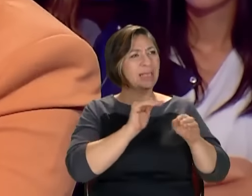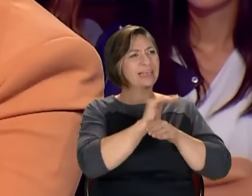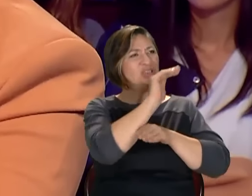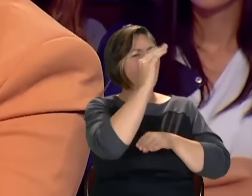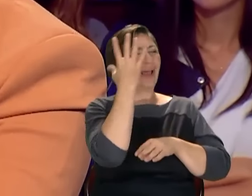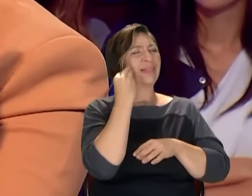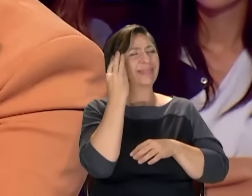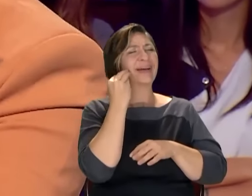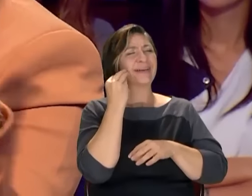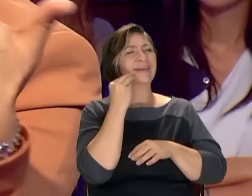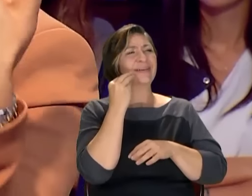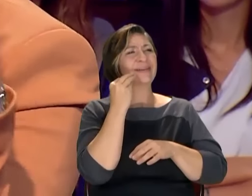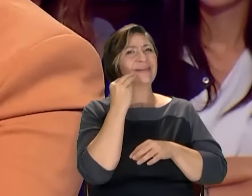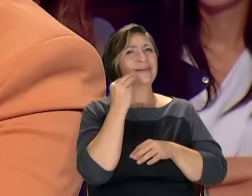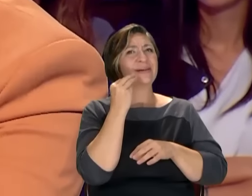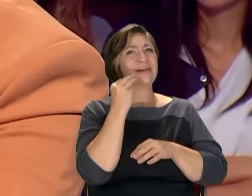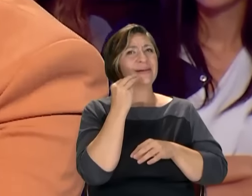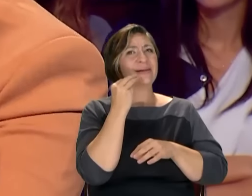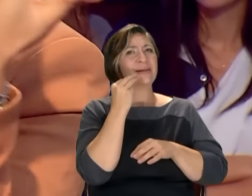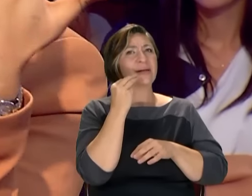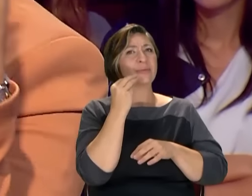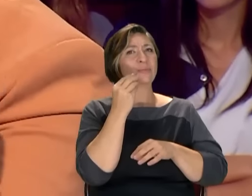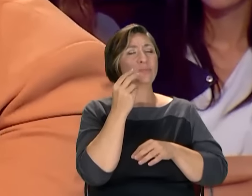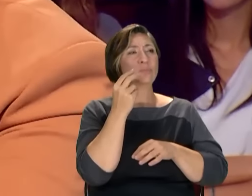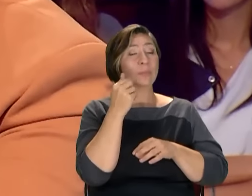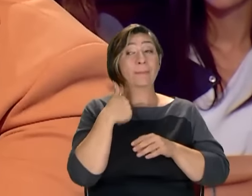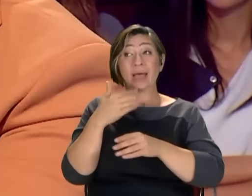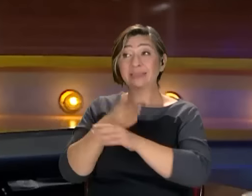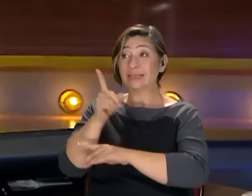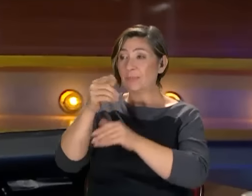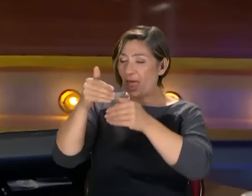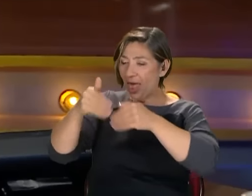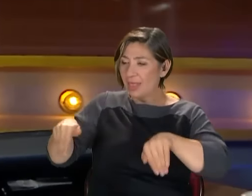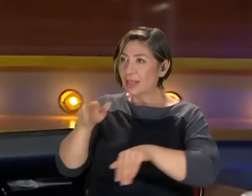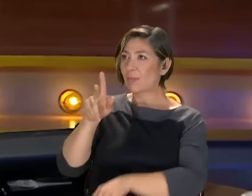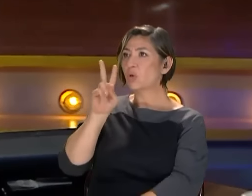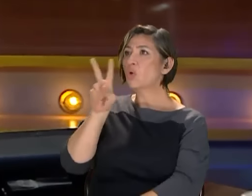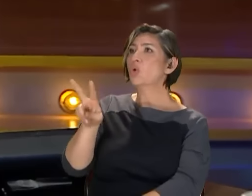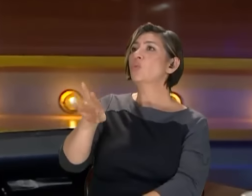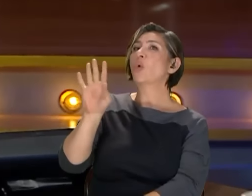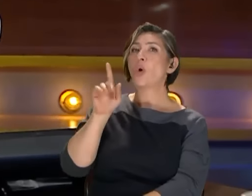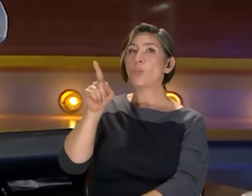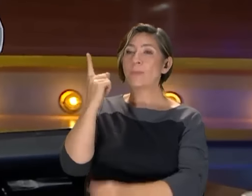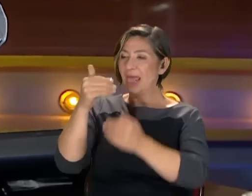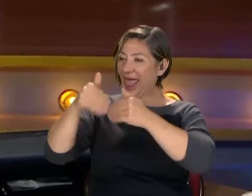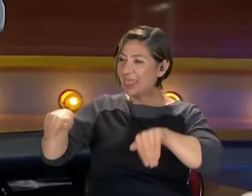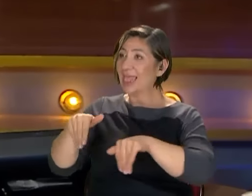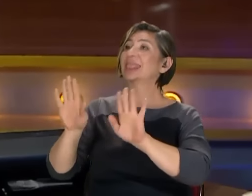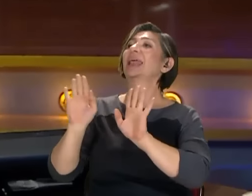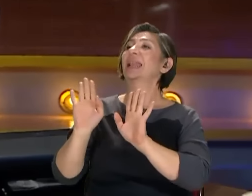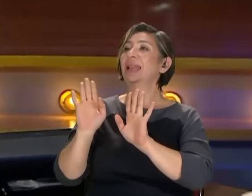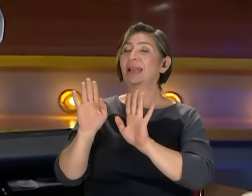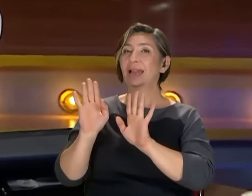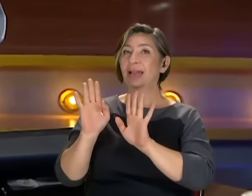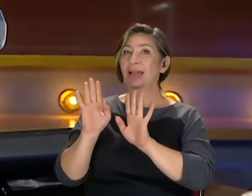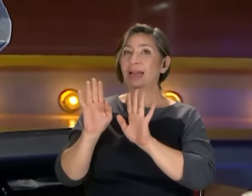yaşayarak evet. olduğundan mesela evet. müzik. Aslında sizin bir engeliniz var gibi görünmüyor ve bu bir engel değil galiba.